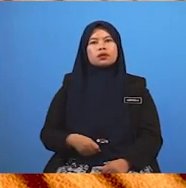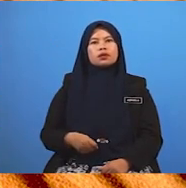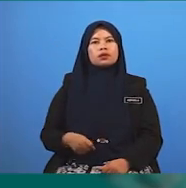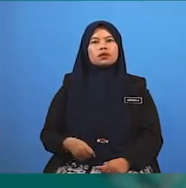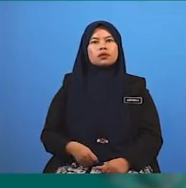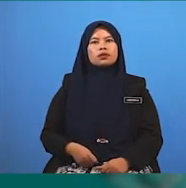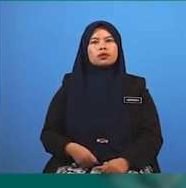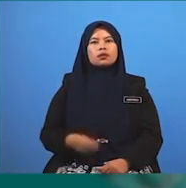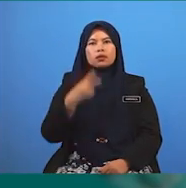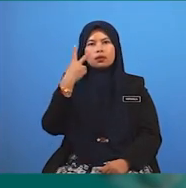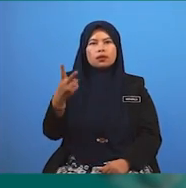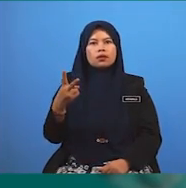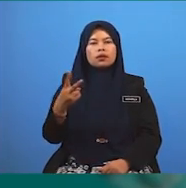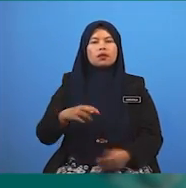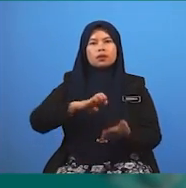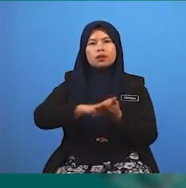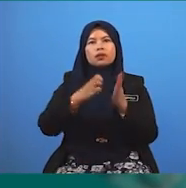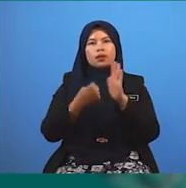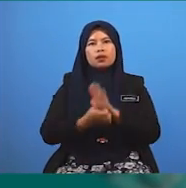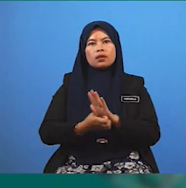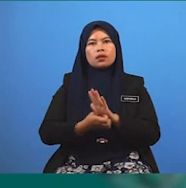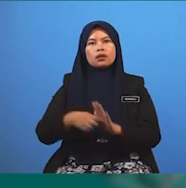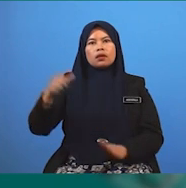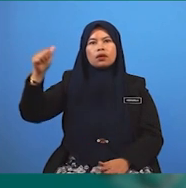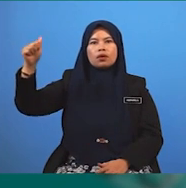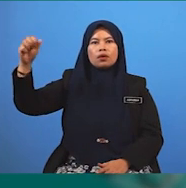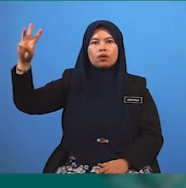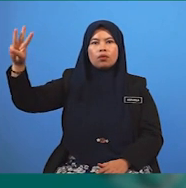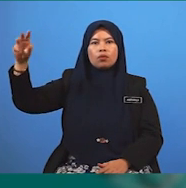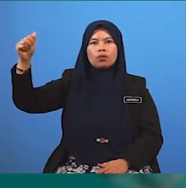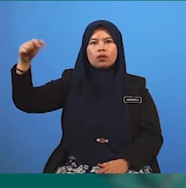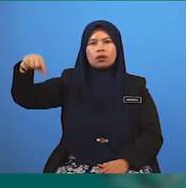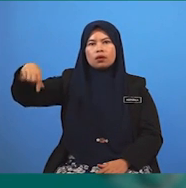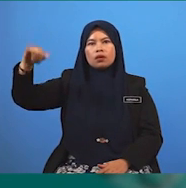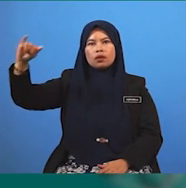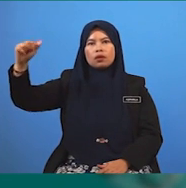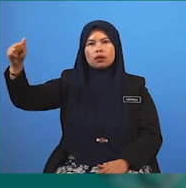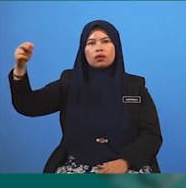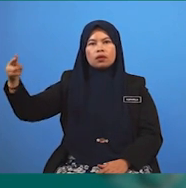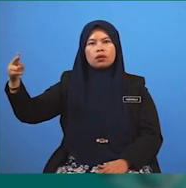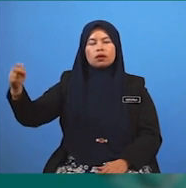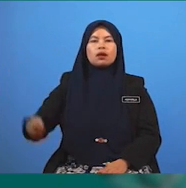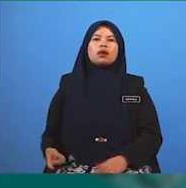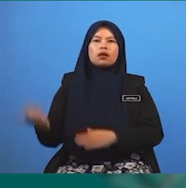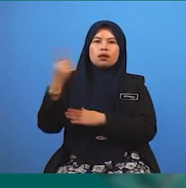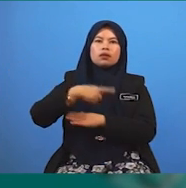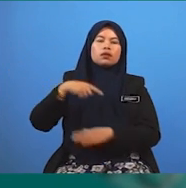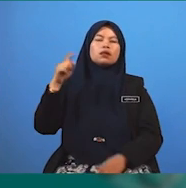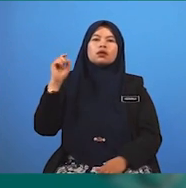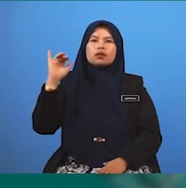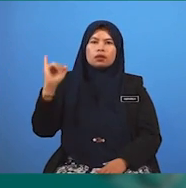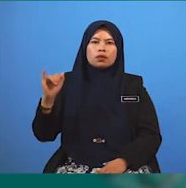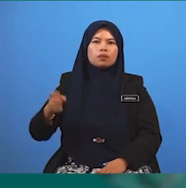dengannya. Pengertian Al-Waqi'ah ialah hari yang pasti, iaitu salah satu